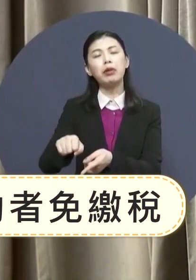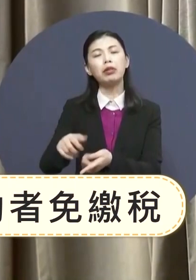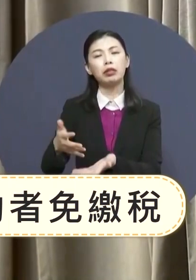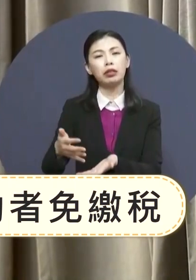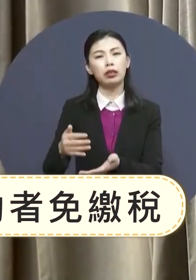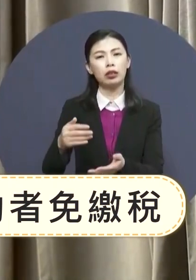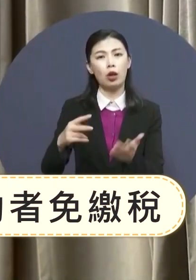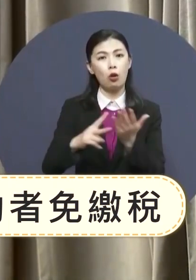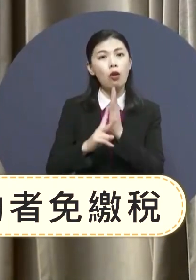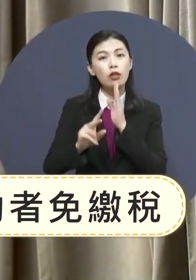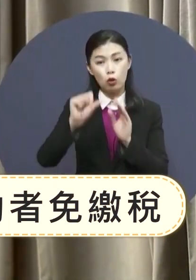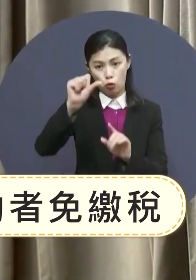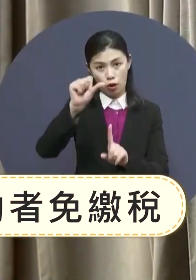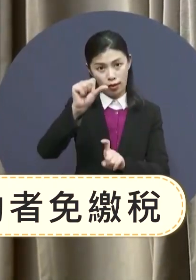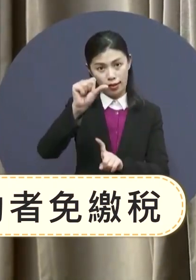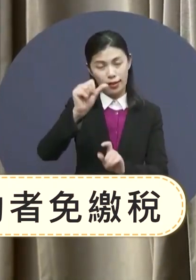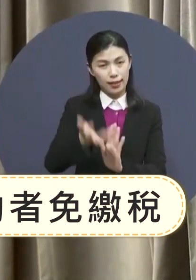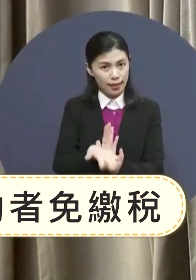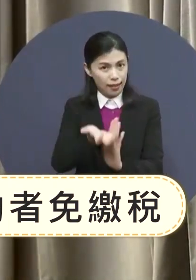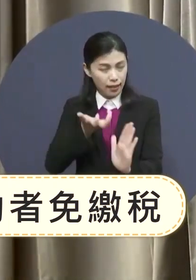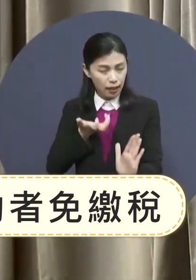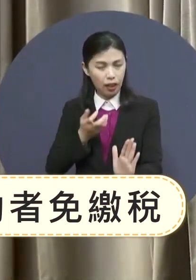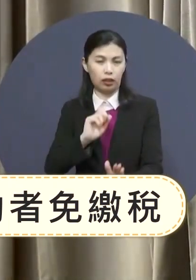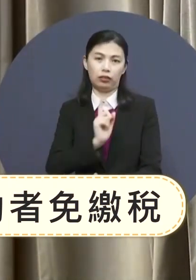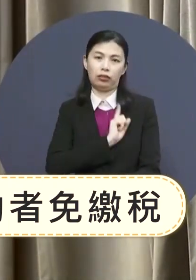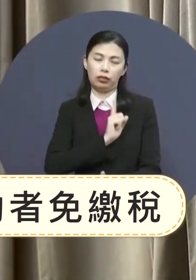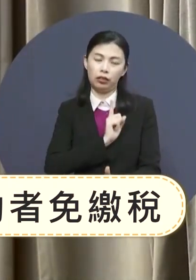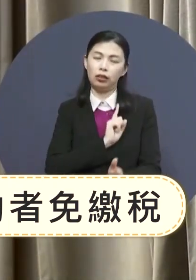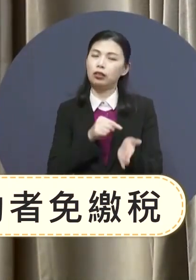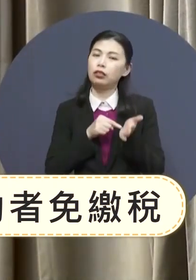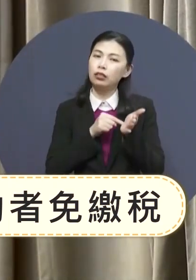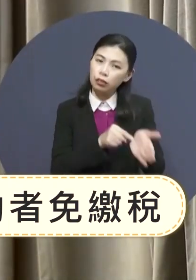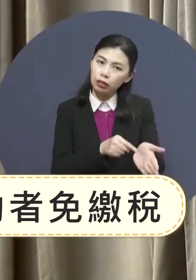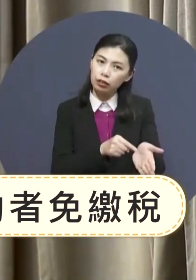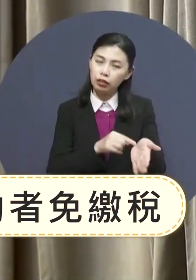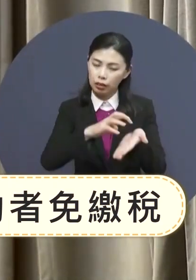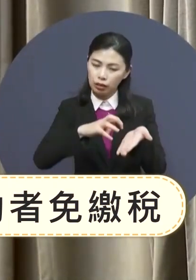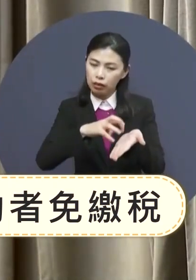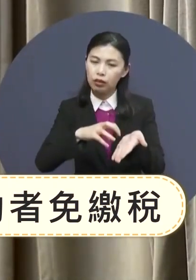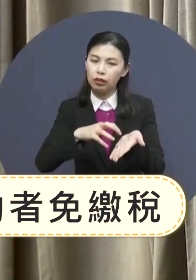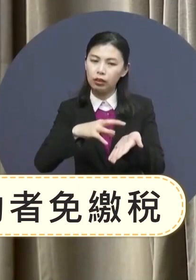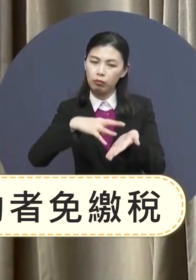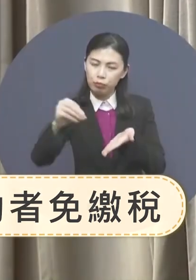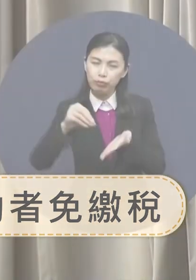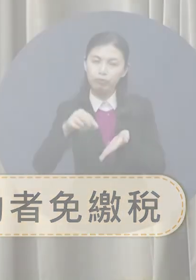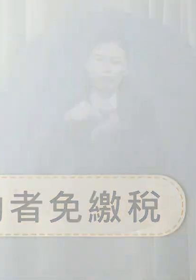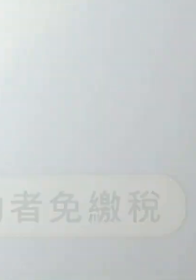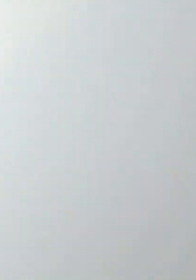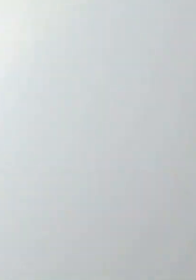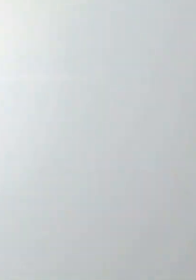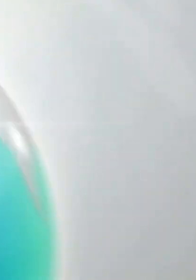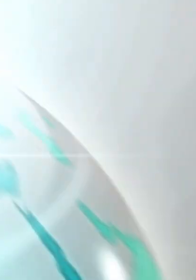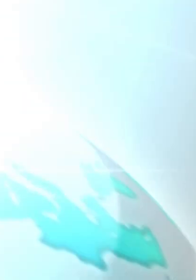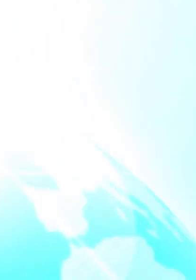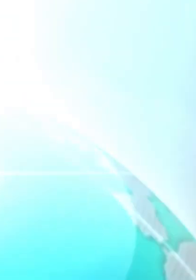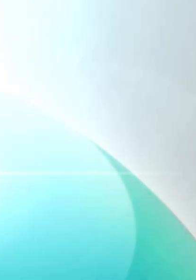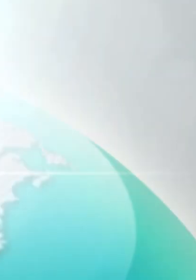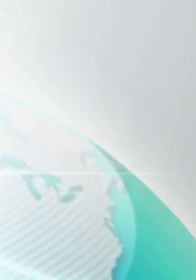在5月11号以前以人工或者是用这个二维条码来申报的纳税人都可以适用。